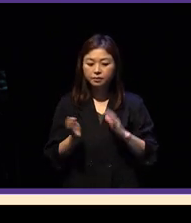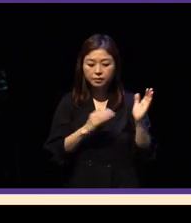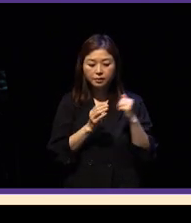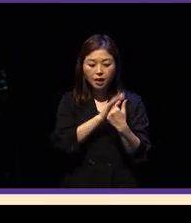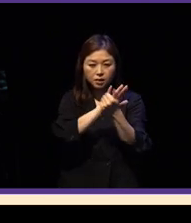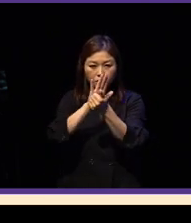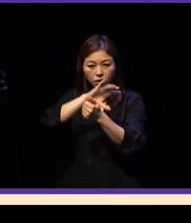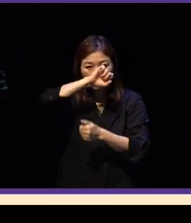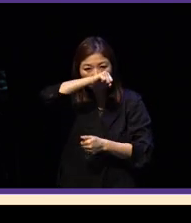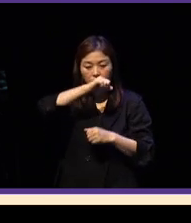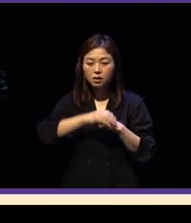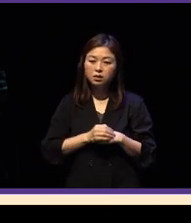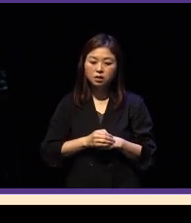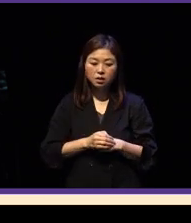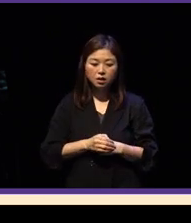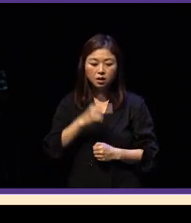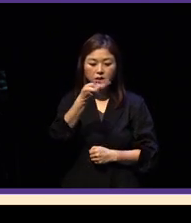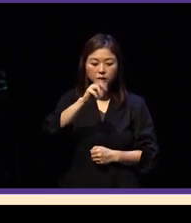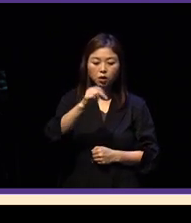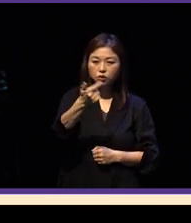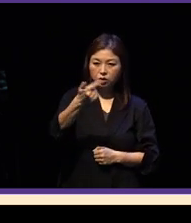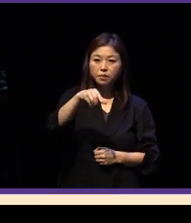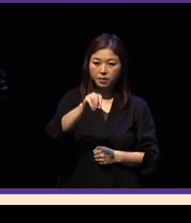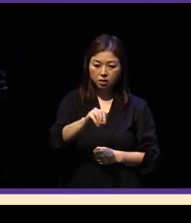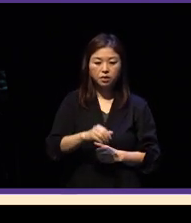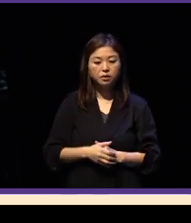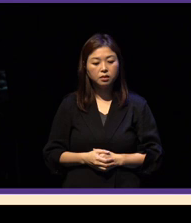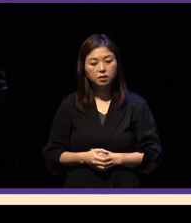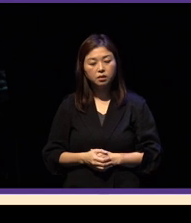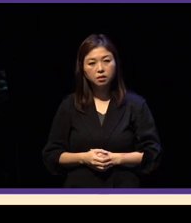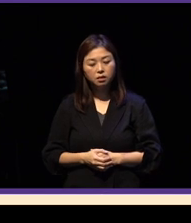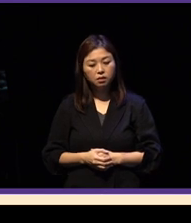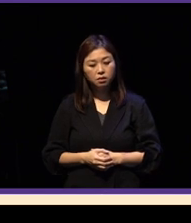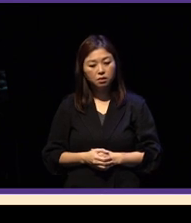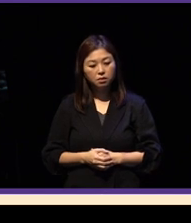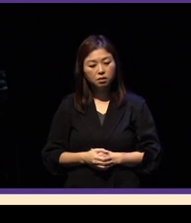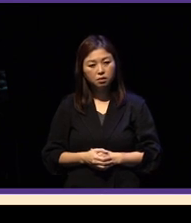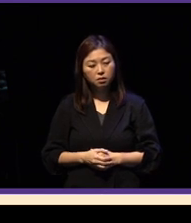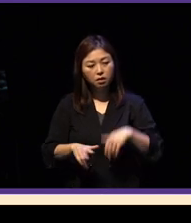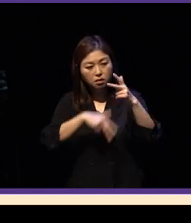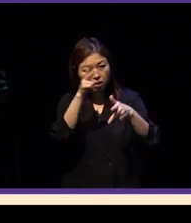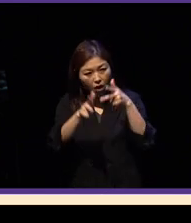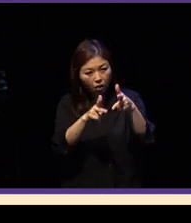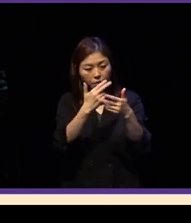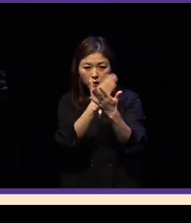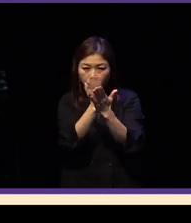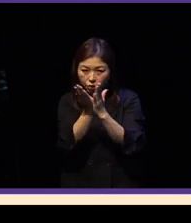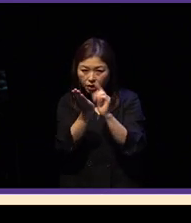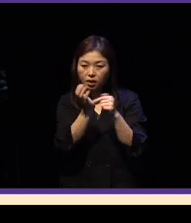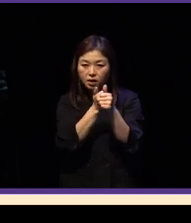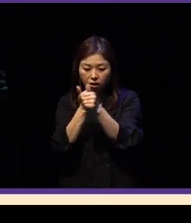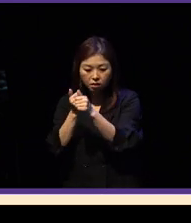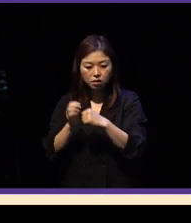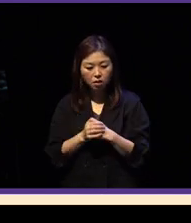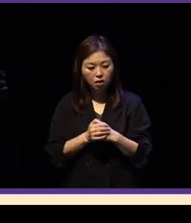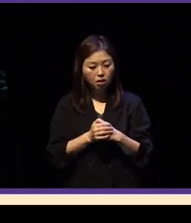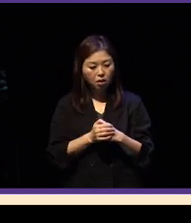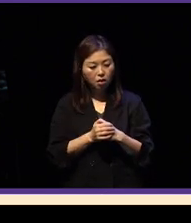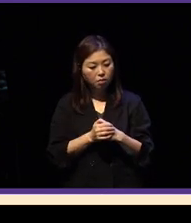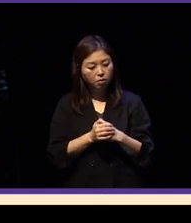총 지원 예산은 12억 6천만 원 예산으로 수행하고자 하는 프로젝트에 따라서 이제 500만 원